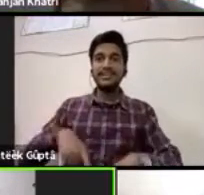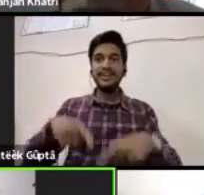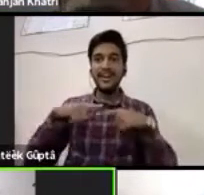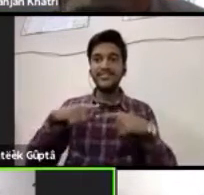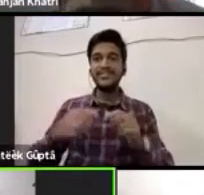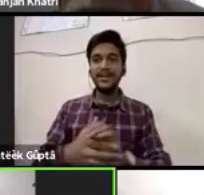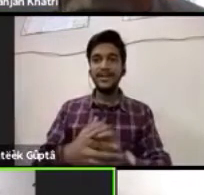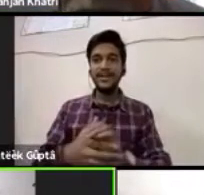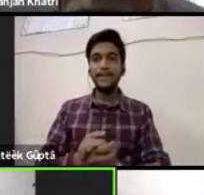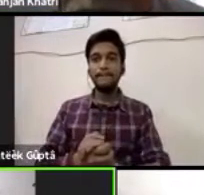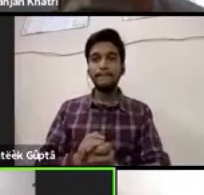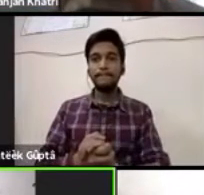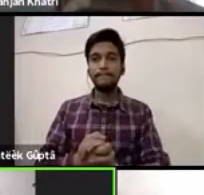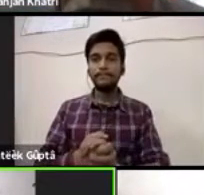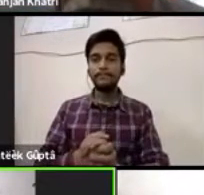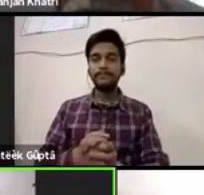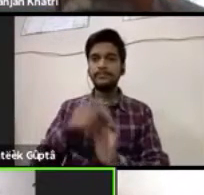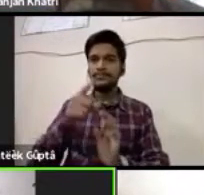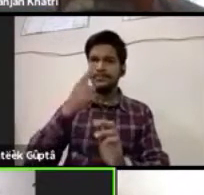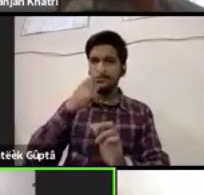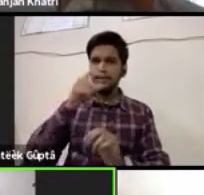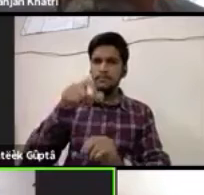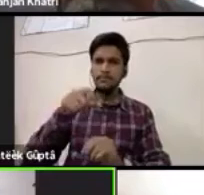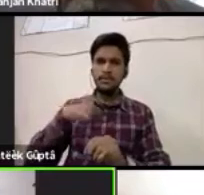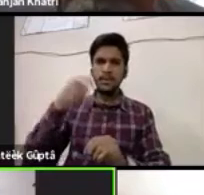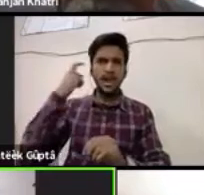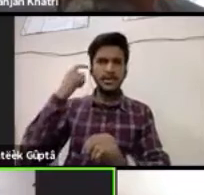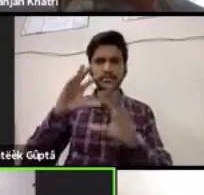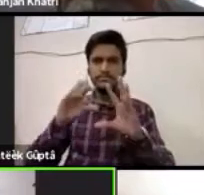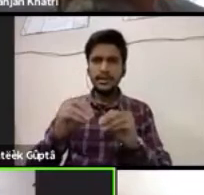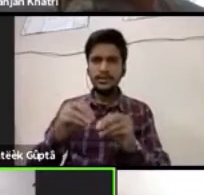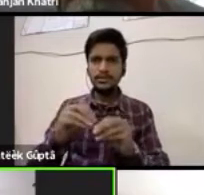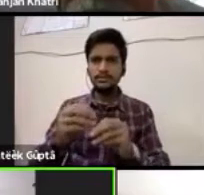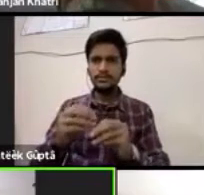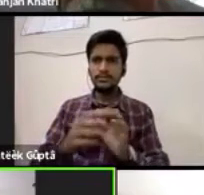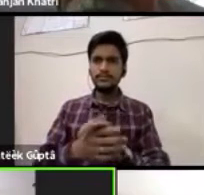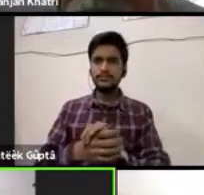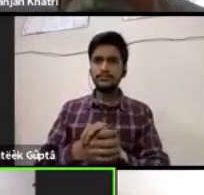me, please? Sorry? Yeah. Can the host mute me,